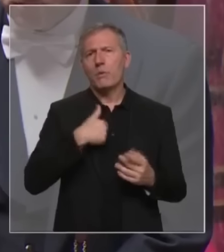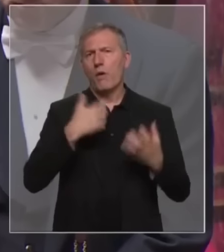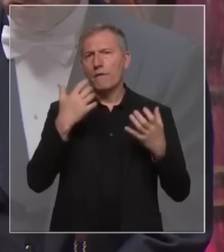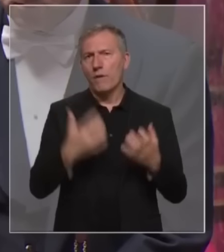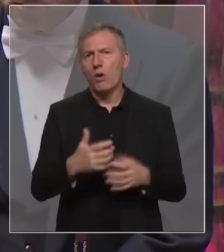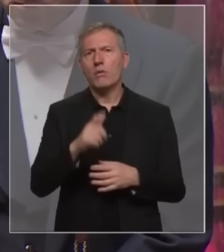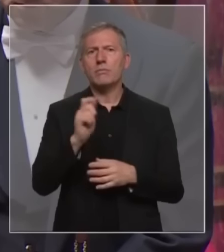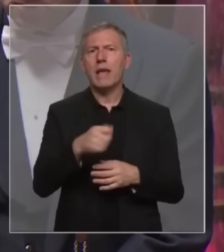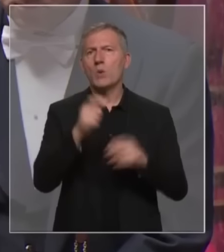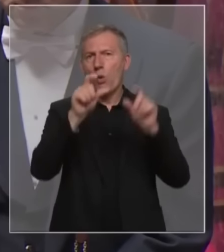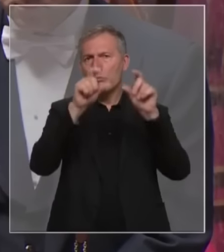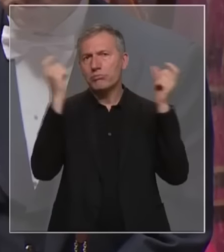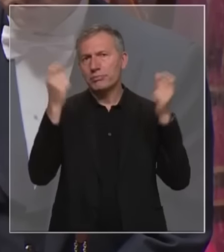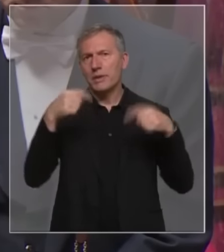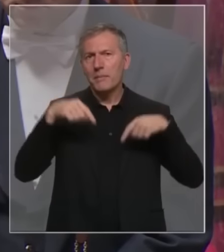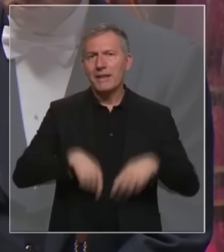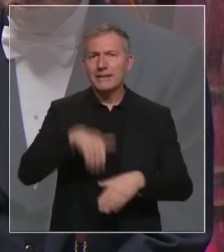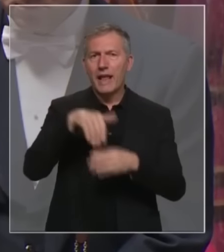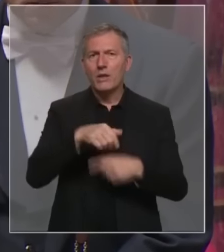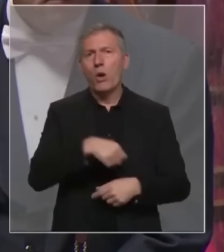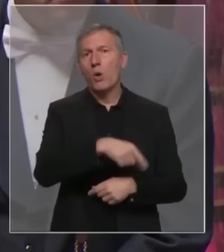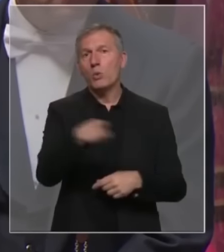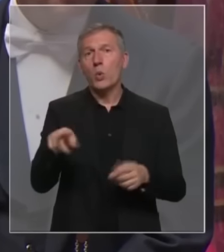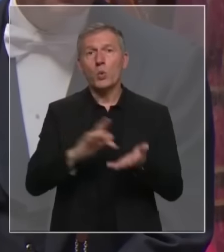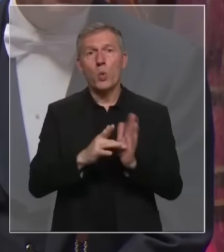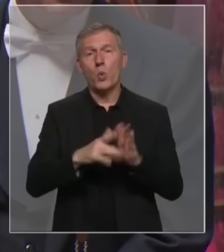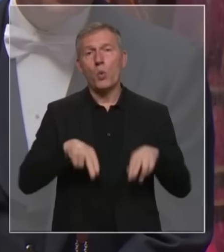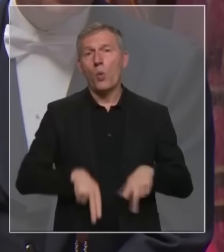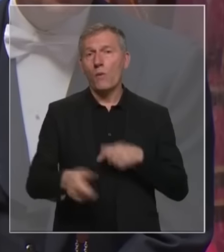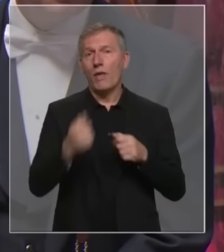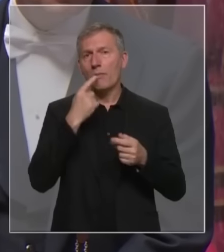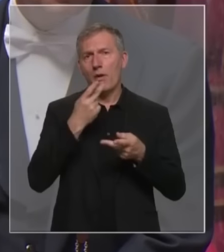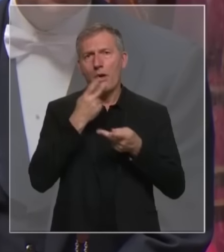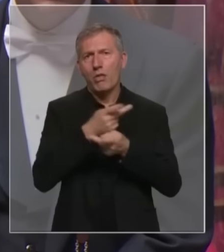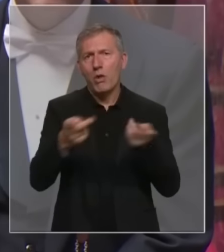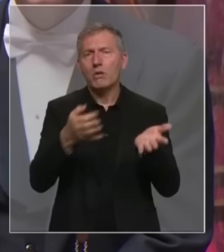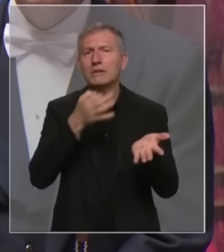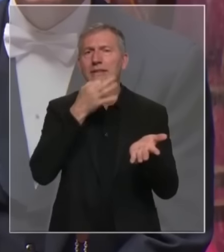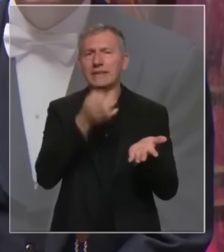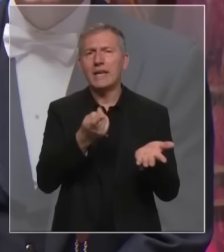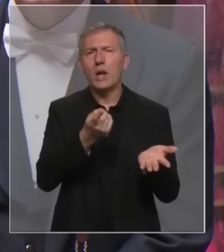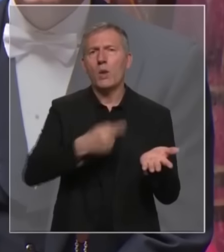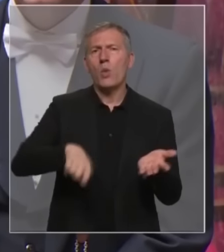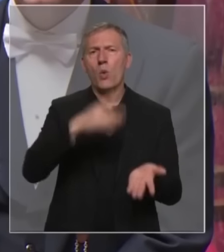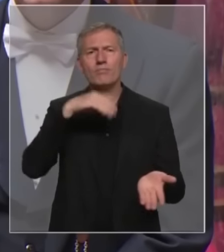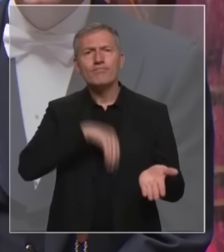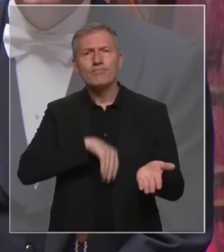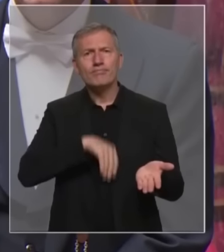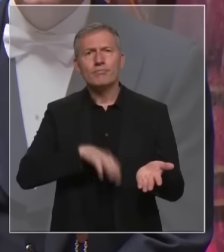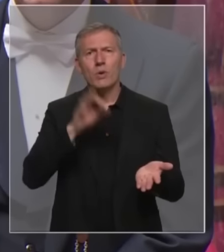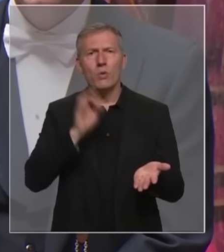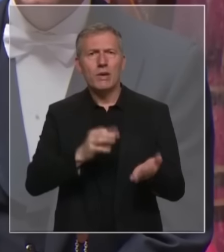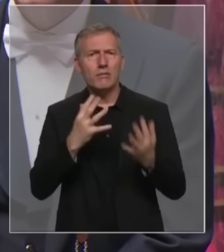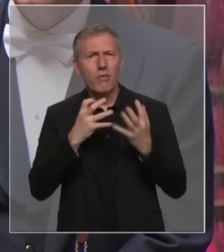évidemment au nom du ministre de l'Intérieur au nom de tout le gouvernement vous dire à quel point nous ressentons une